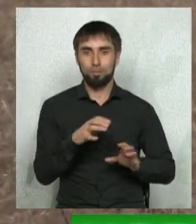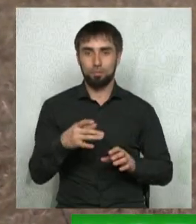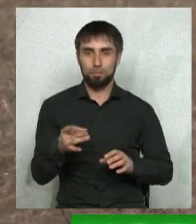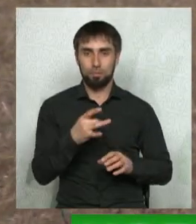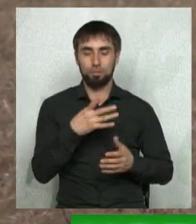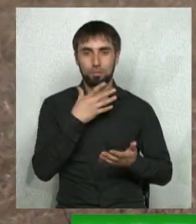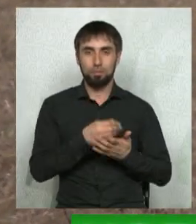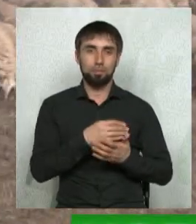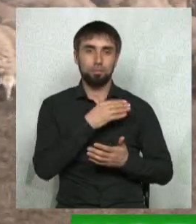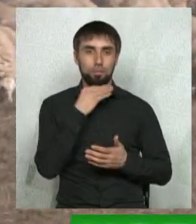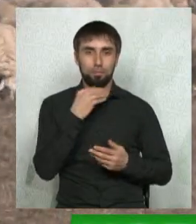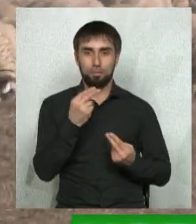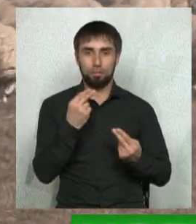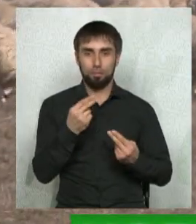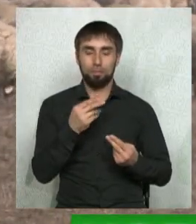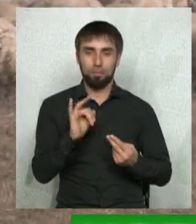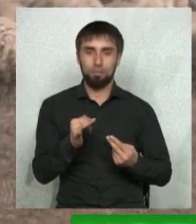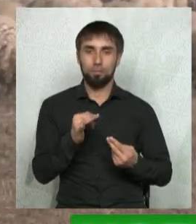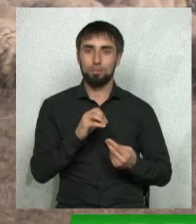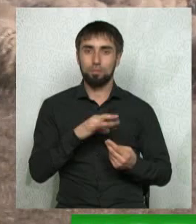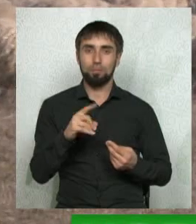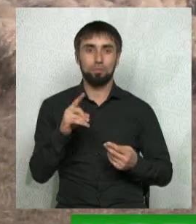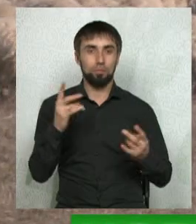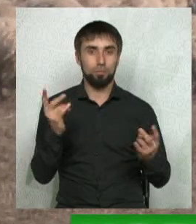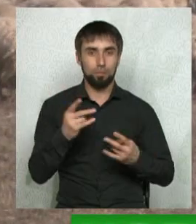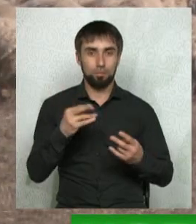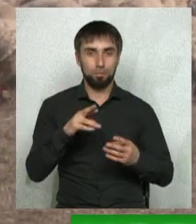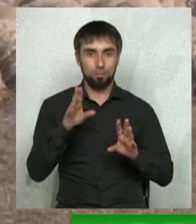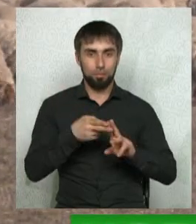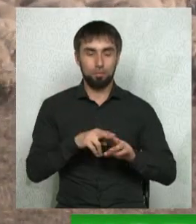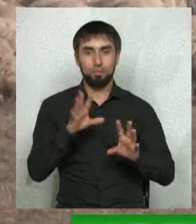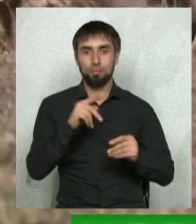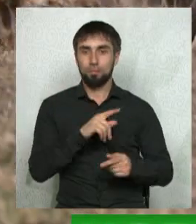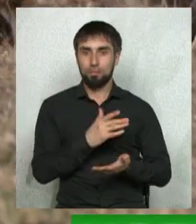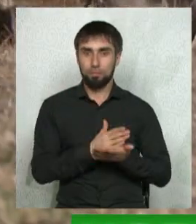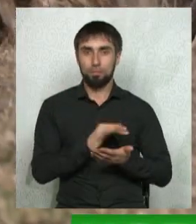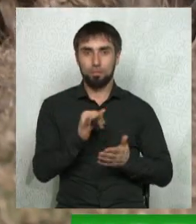регион собственной мясной продукцией. Тем более, что все необходимое для этого есть. Самое